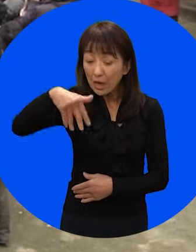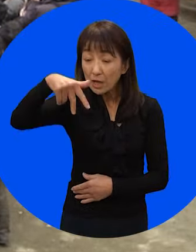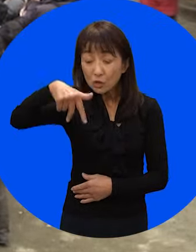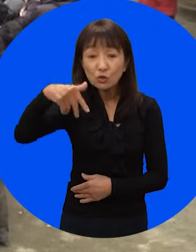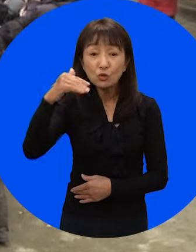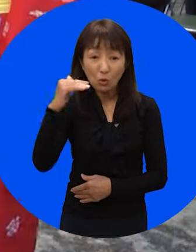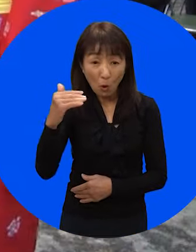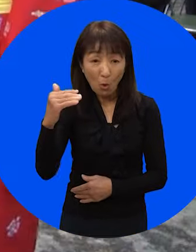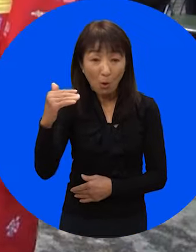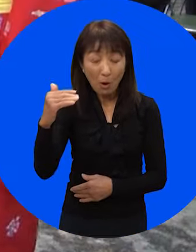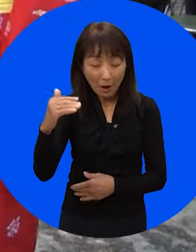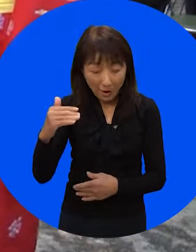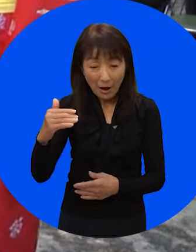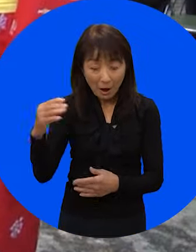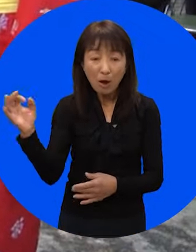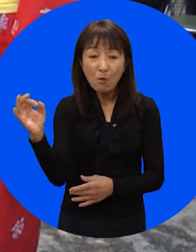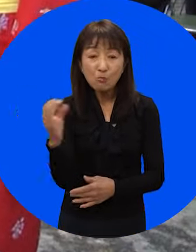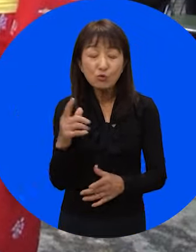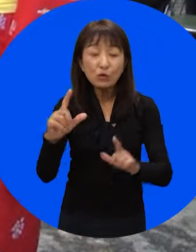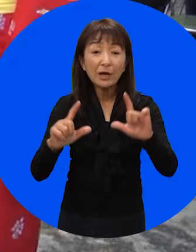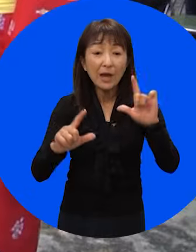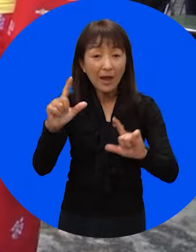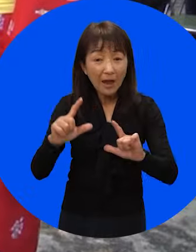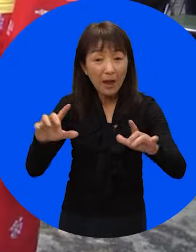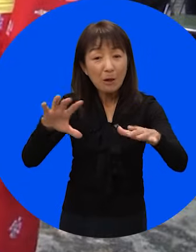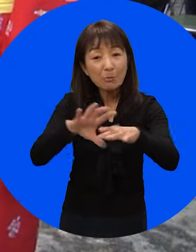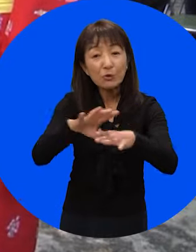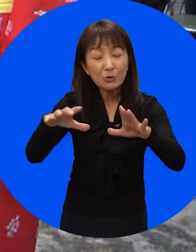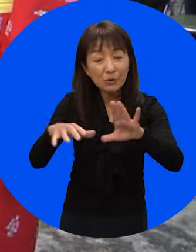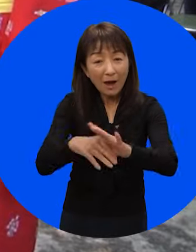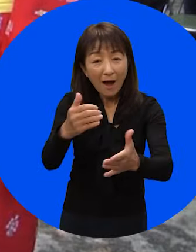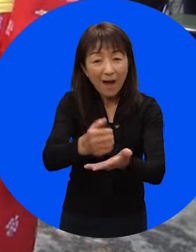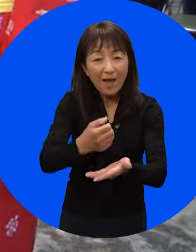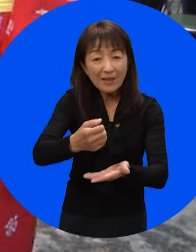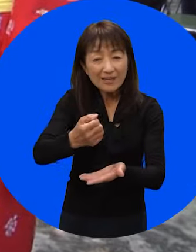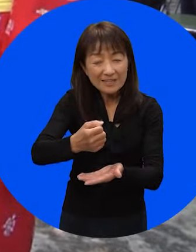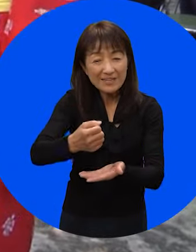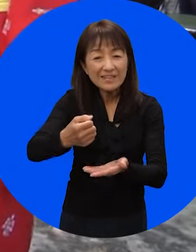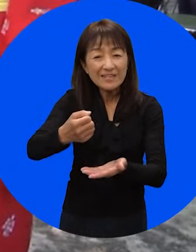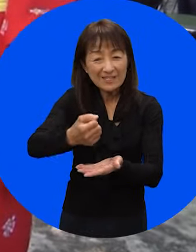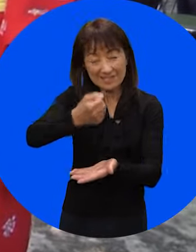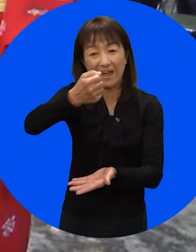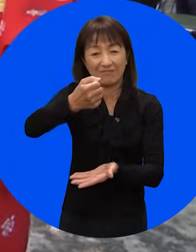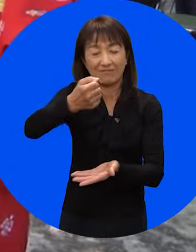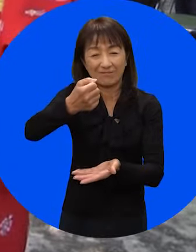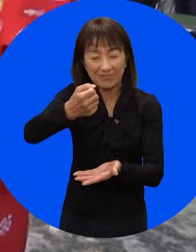ている神奈川県三浦市伝統の民族芸能チャッキラコで子どもたちが